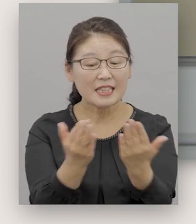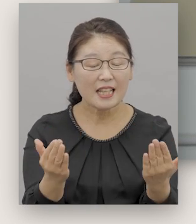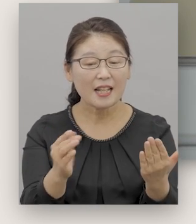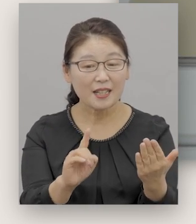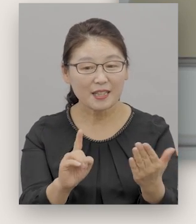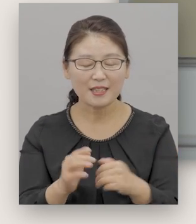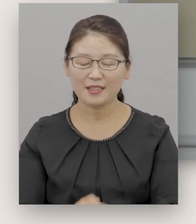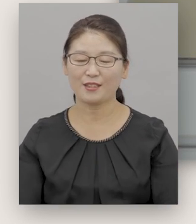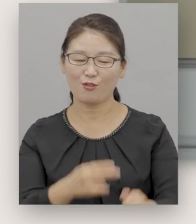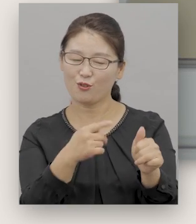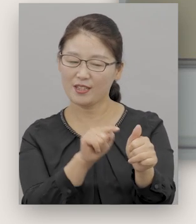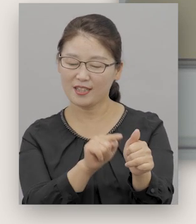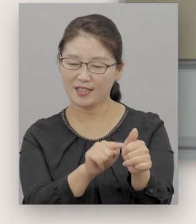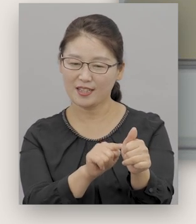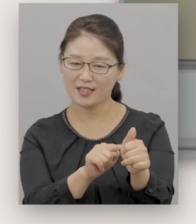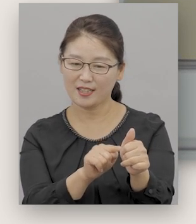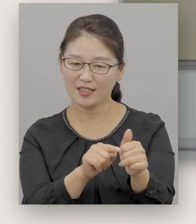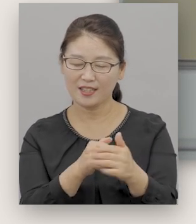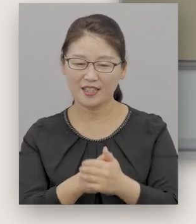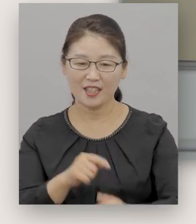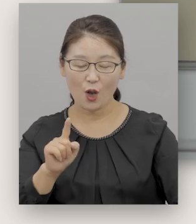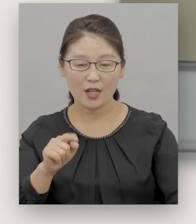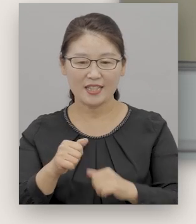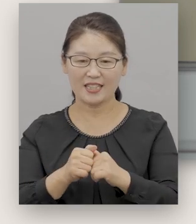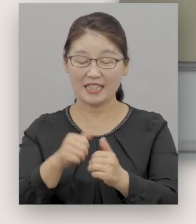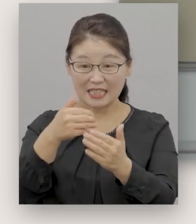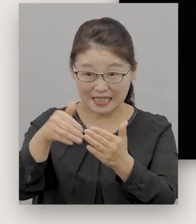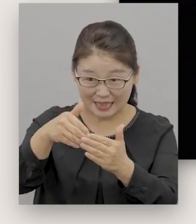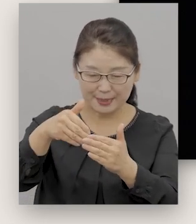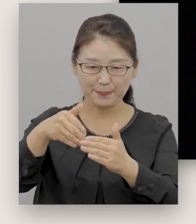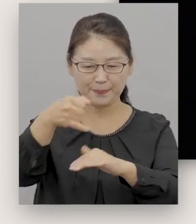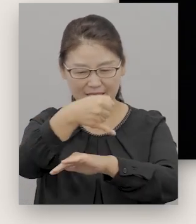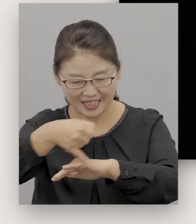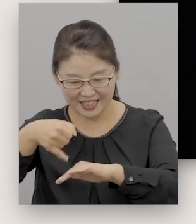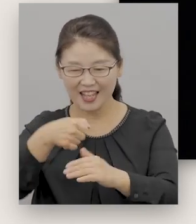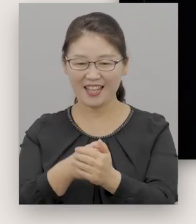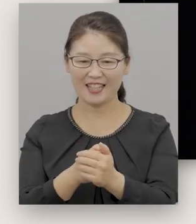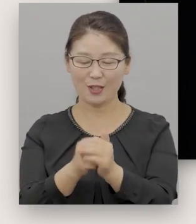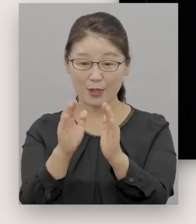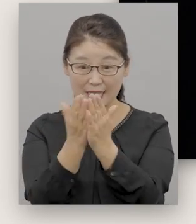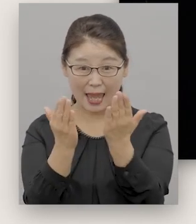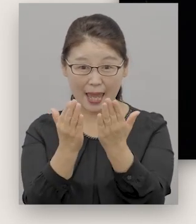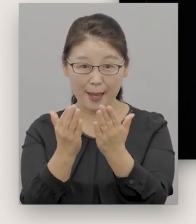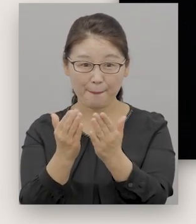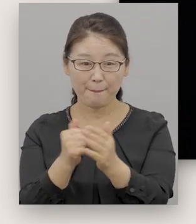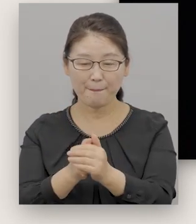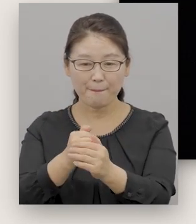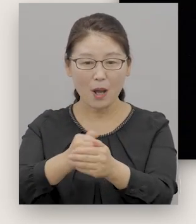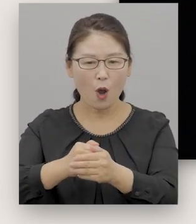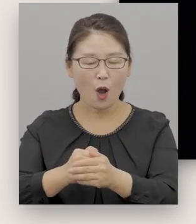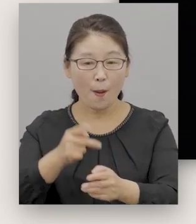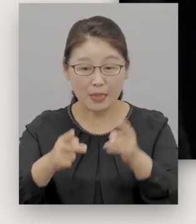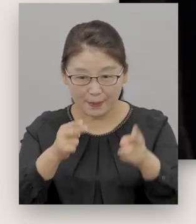각종 타이포그래피라든지 책을 구성하는 모든 바인딩이라든지 이런 디자인을 직접 이렇게 진행을 했었었고 정말